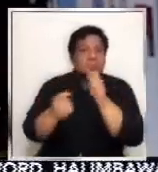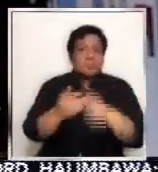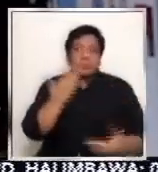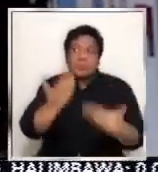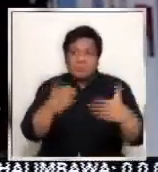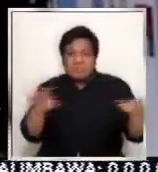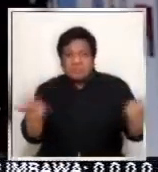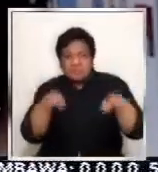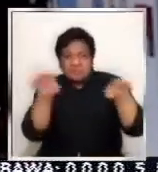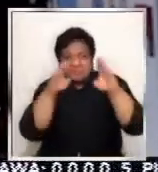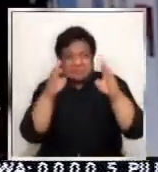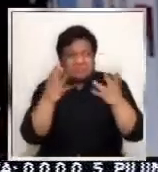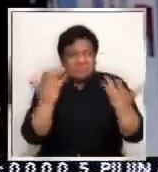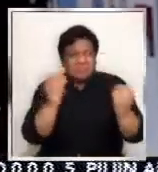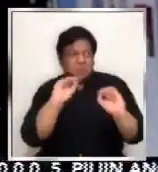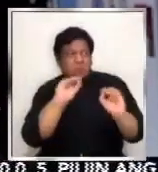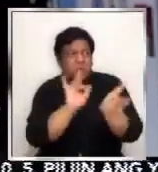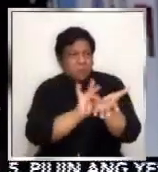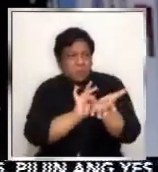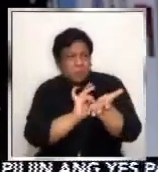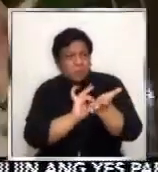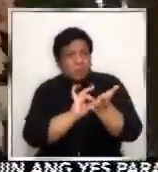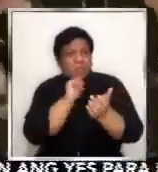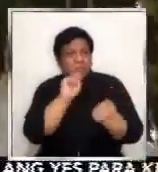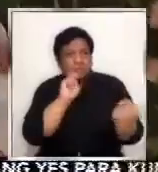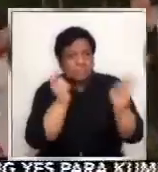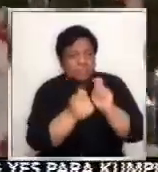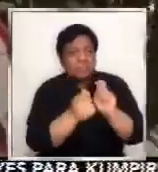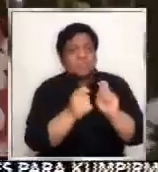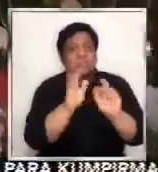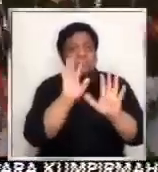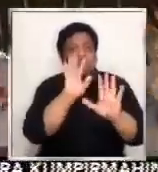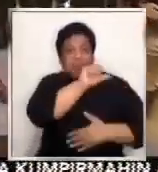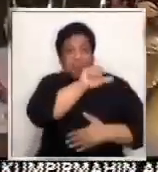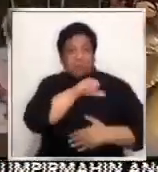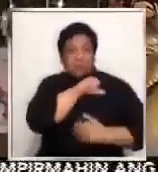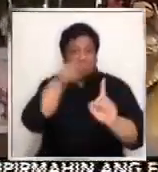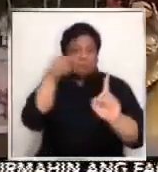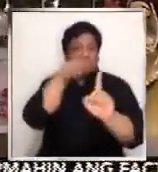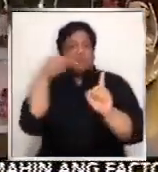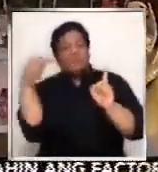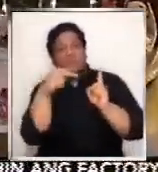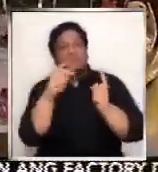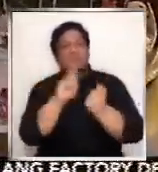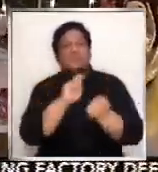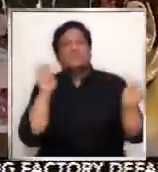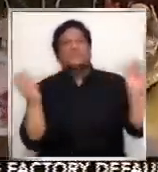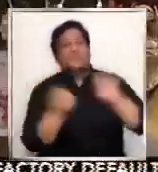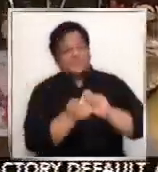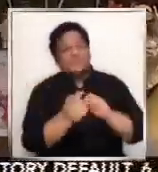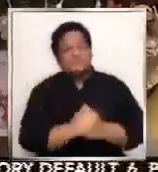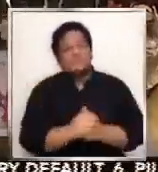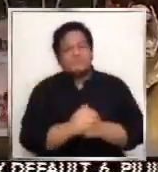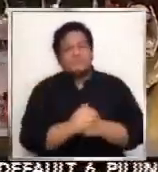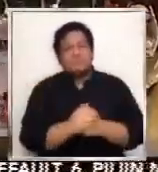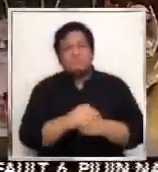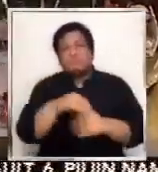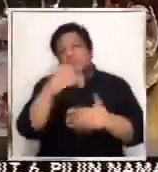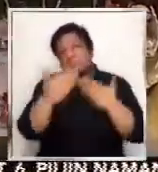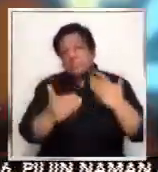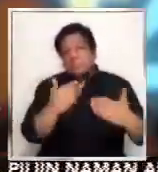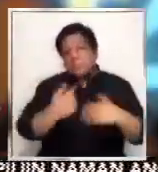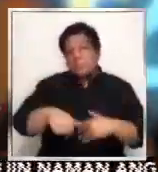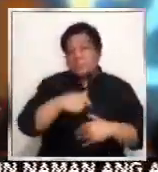sa COVID, pero babaguhin nito yung attitude natin. Sakaling di man muna natin magawa ang ilang nakagawi ang